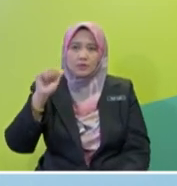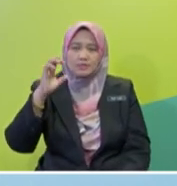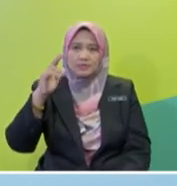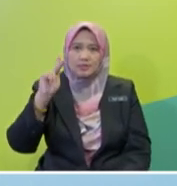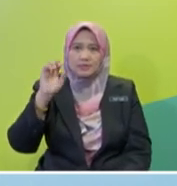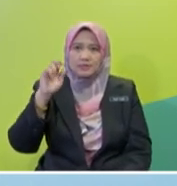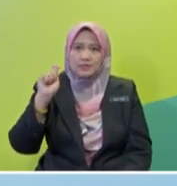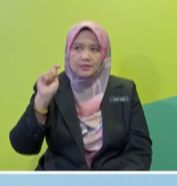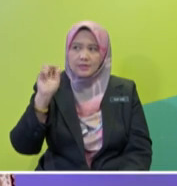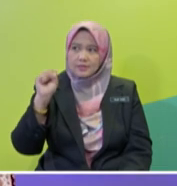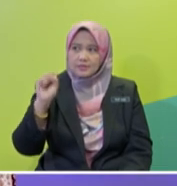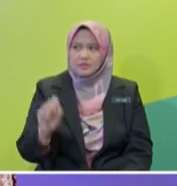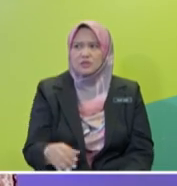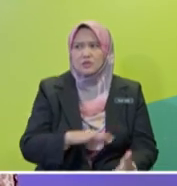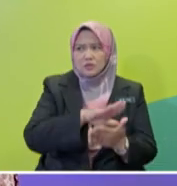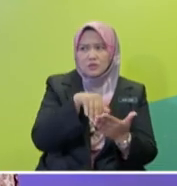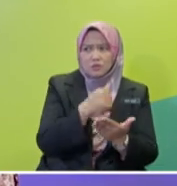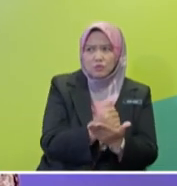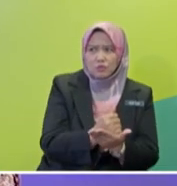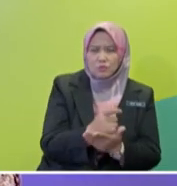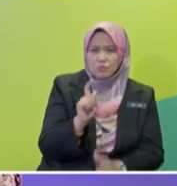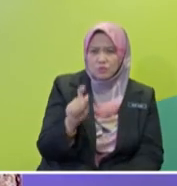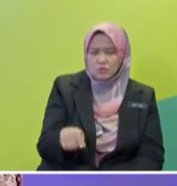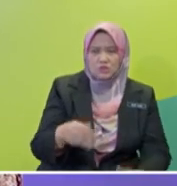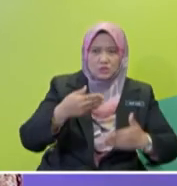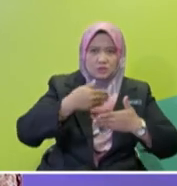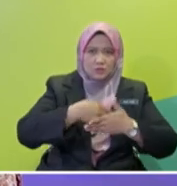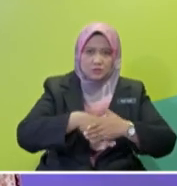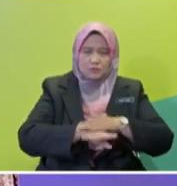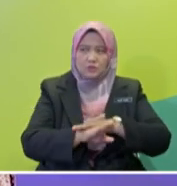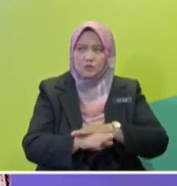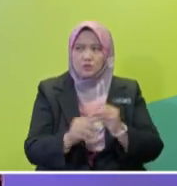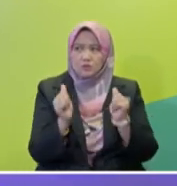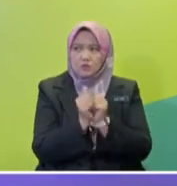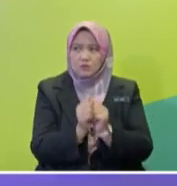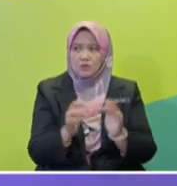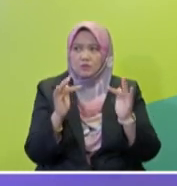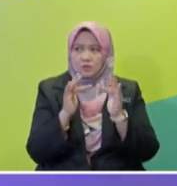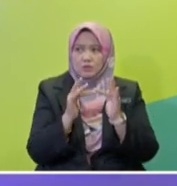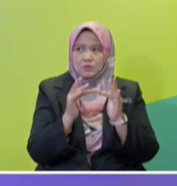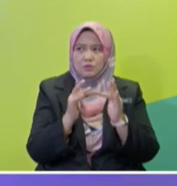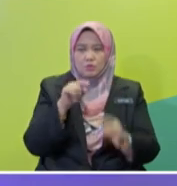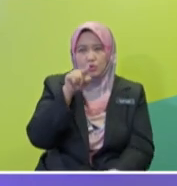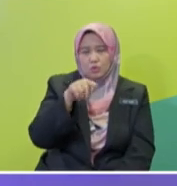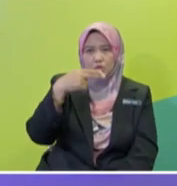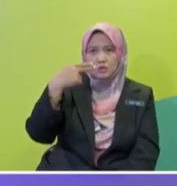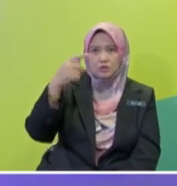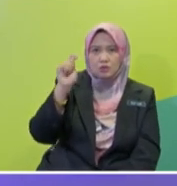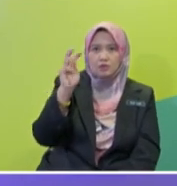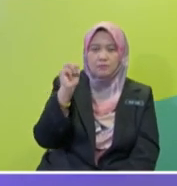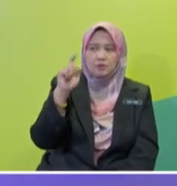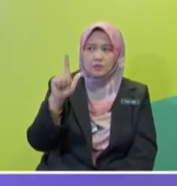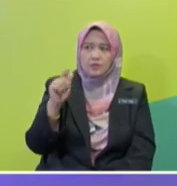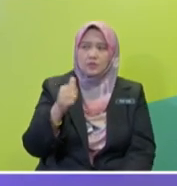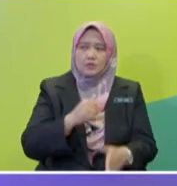code dan semua file yang di video ini mestilah disimpan dengan sambungan dot high tempel ataupun dot Hesti